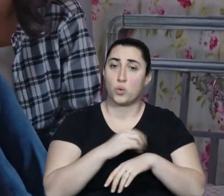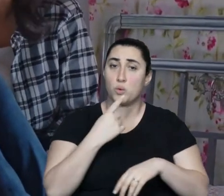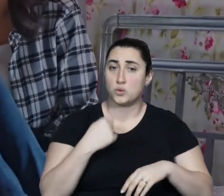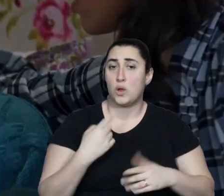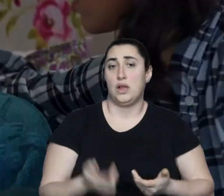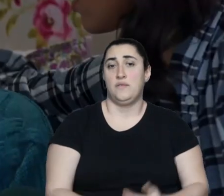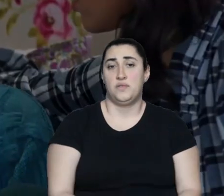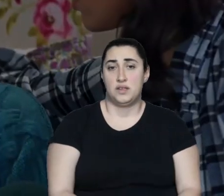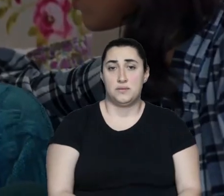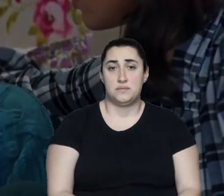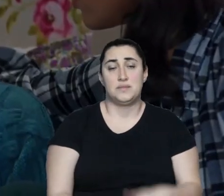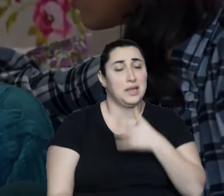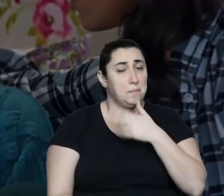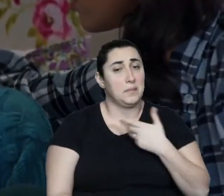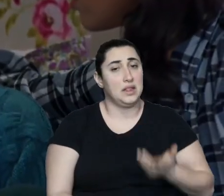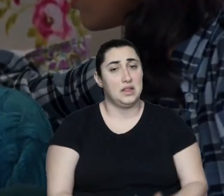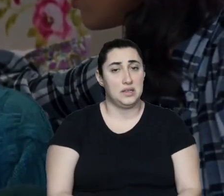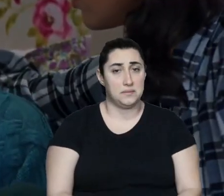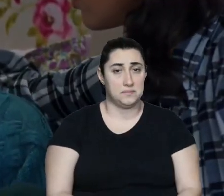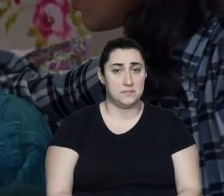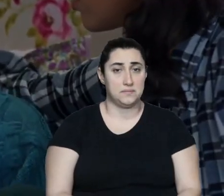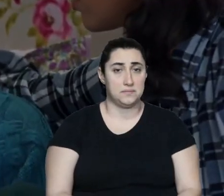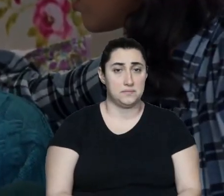öyle söyledi. Ne bileyim ben.